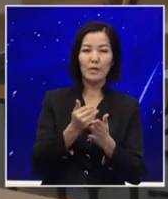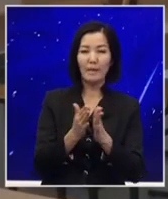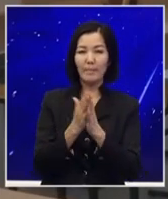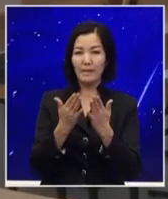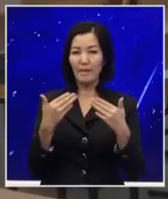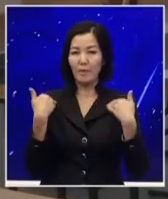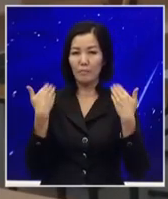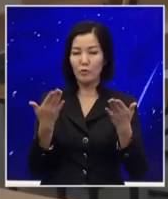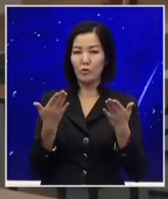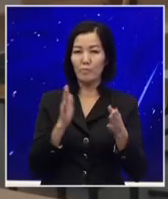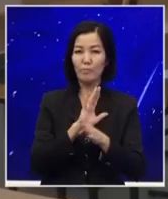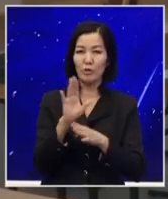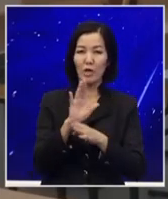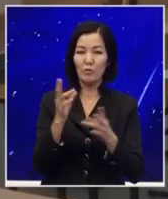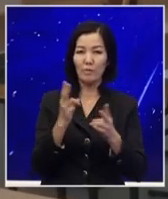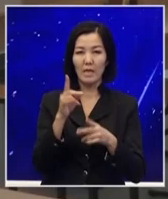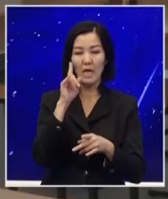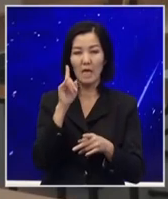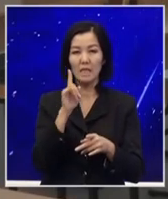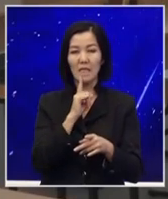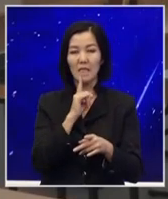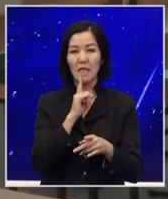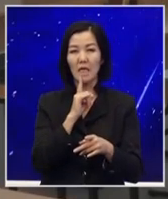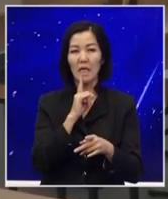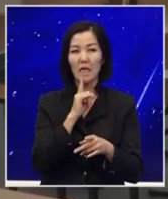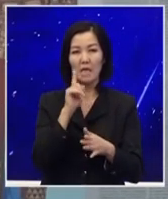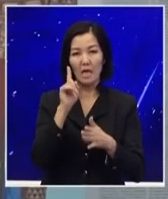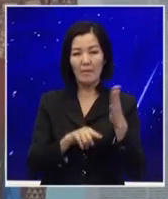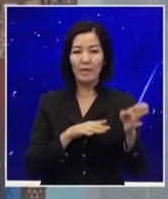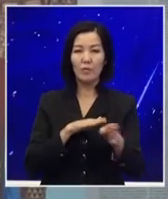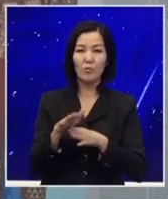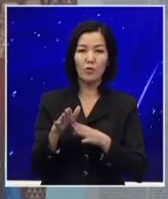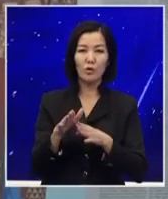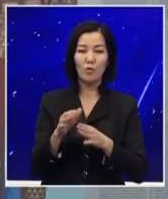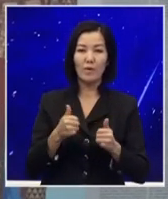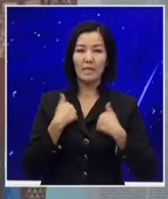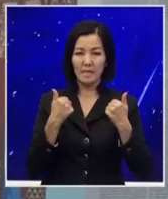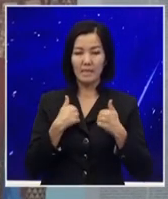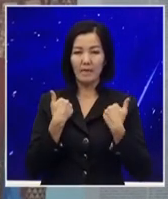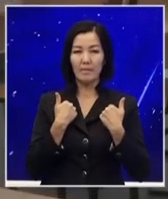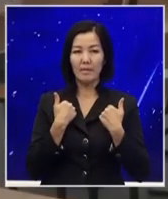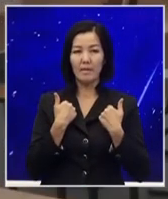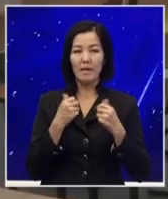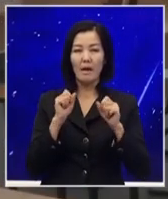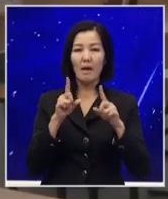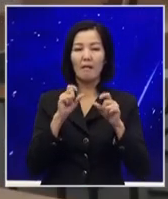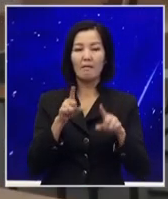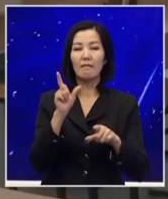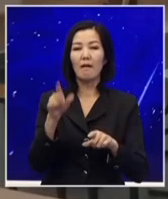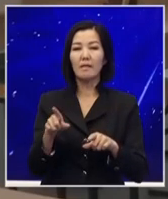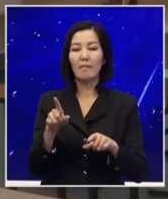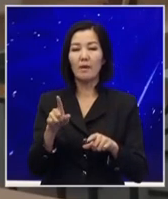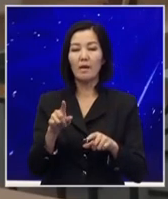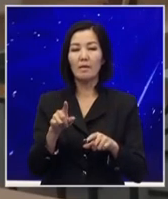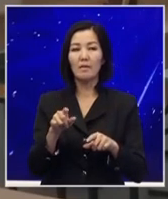бастырып, еліне жетіп жатса, сол аманатының орындалғаны Мағрипа Жылқыбаеваның алтын адамға, алтын адам